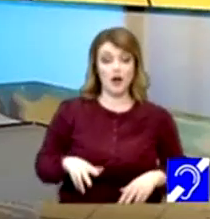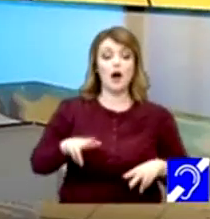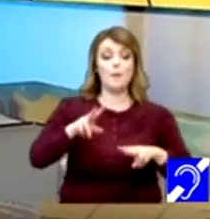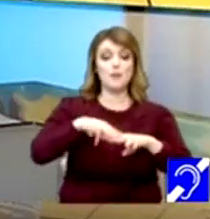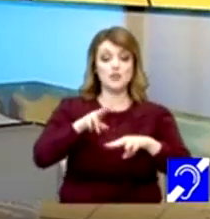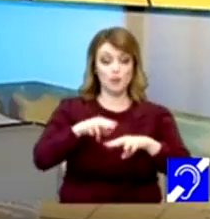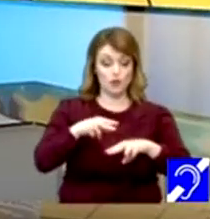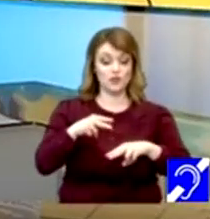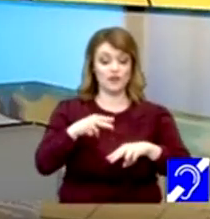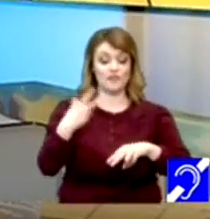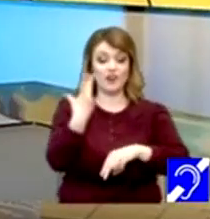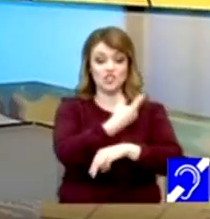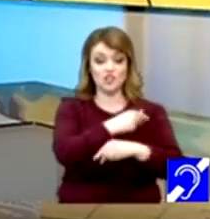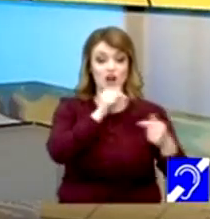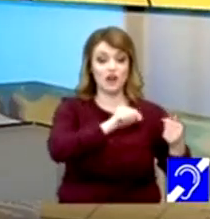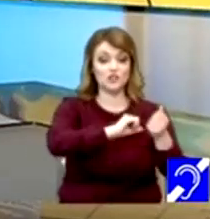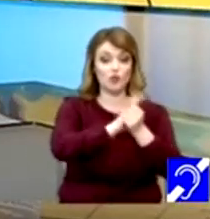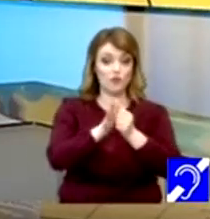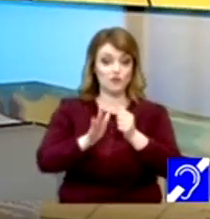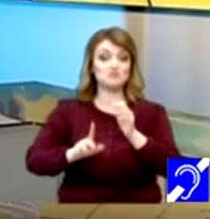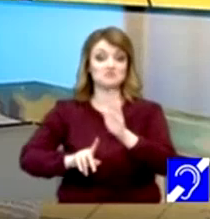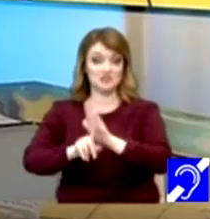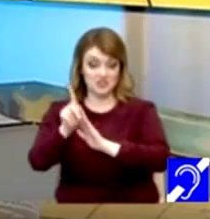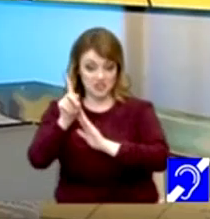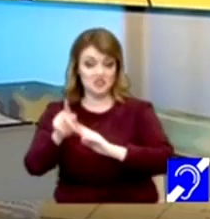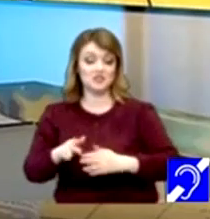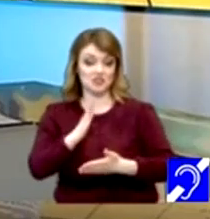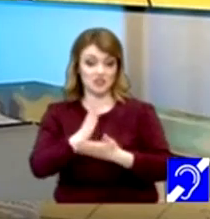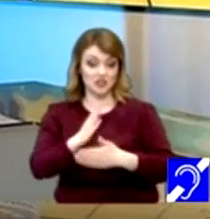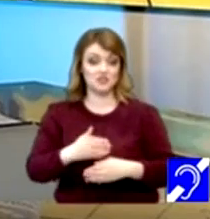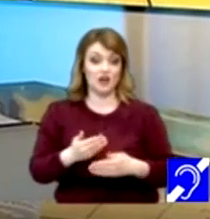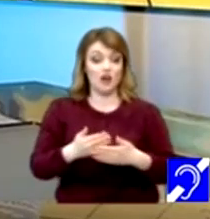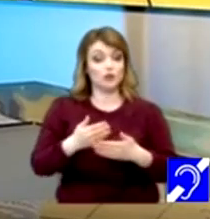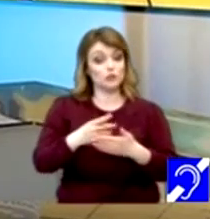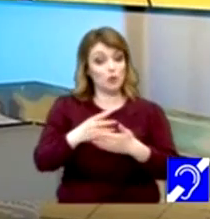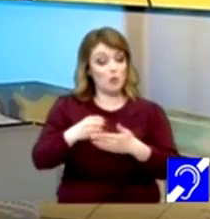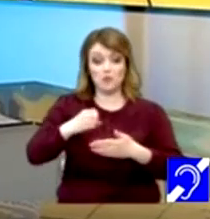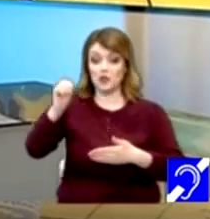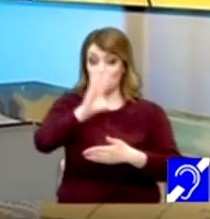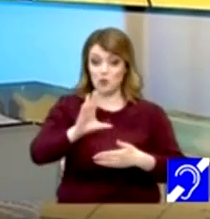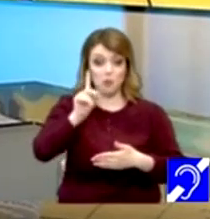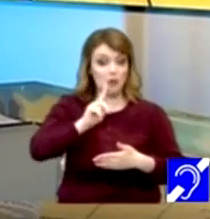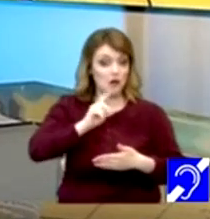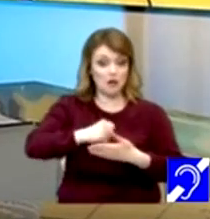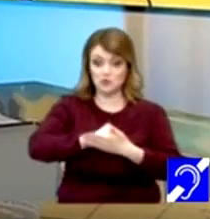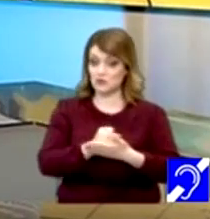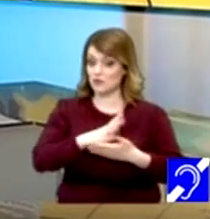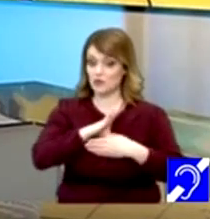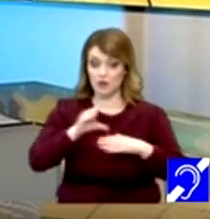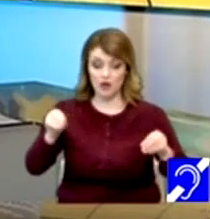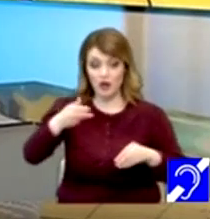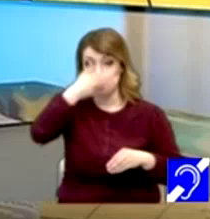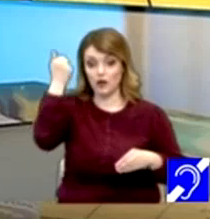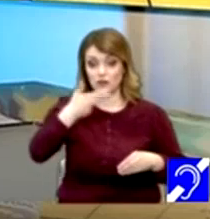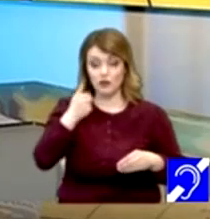Pașaportul de vaccinare anti-COVID prinde contur înainte ca Uniunea Europeană să adopte o decizie în acest sens. Italia a anunțat că va